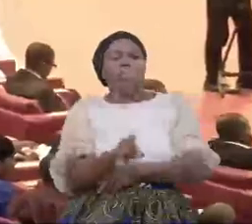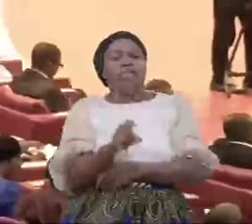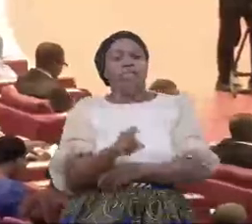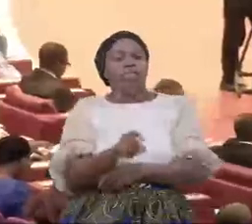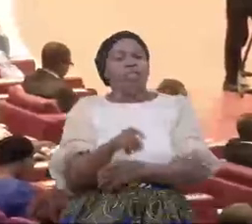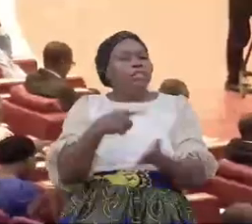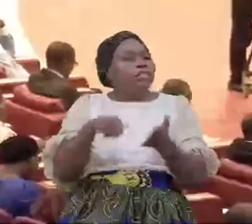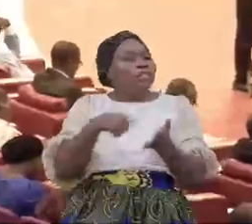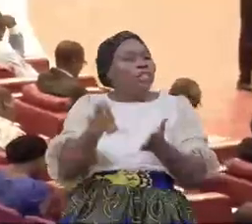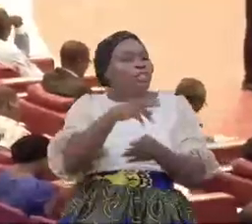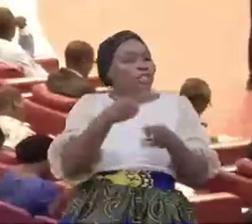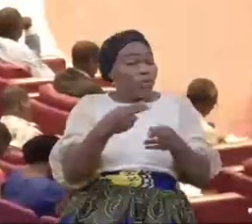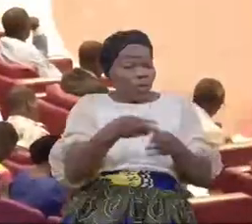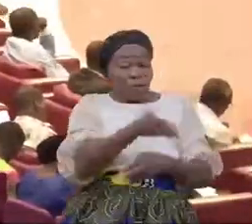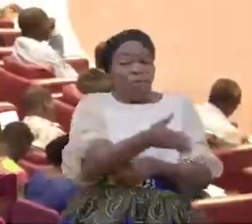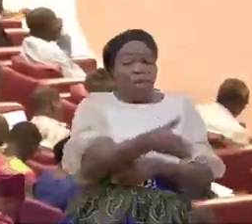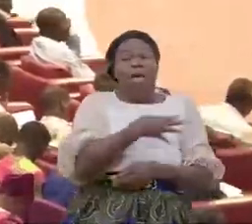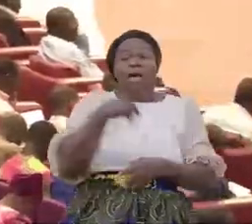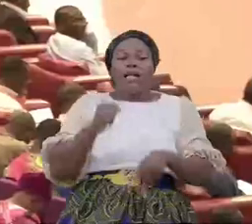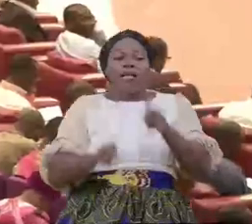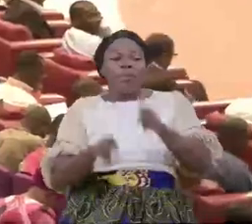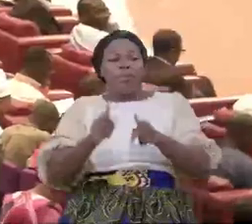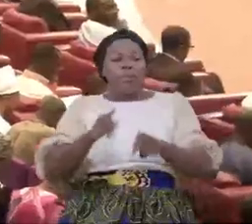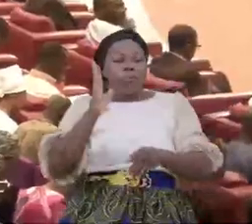là-bas qui dit chacun